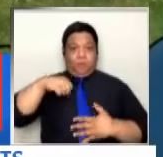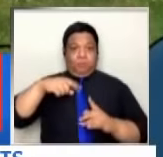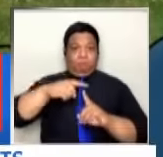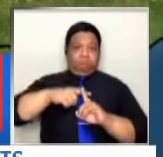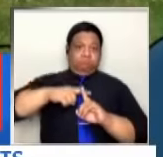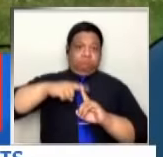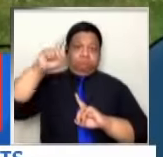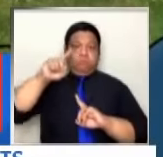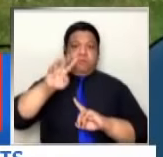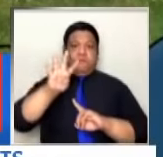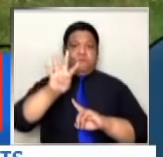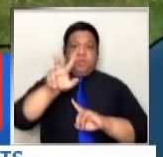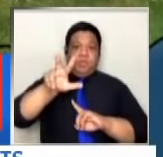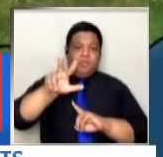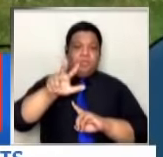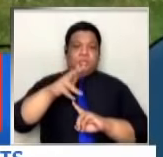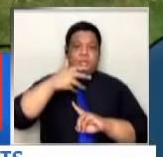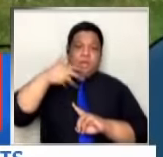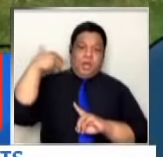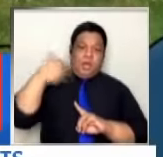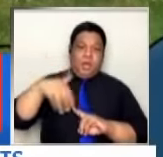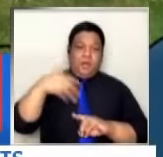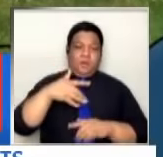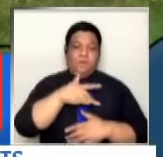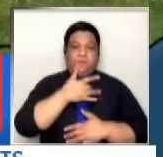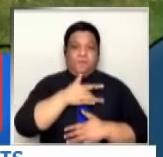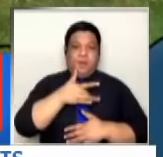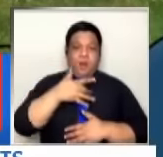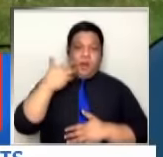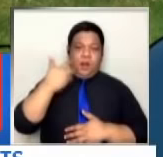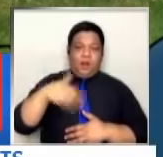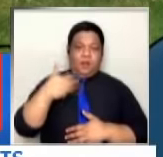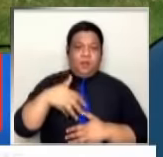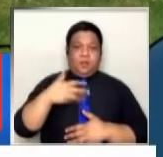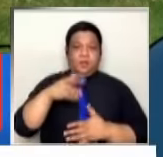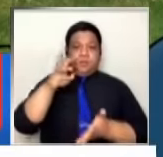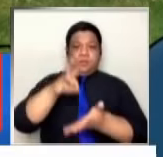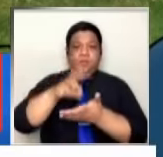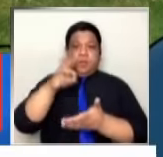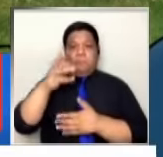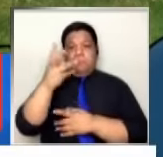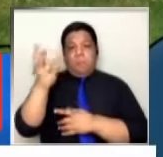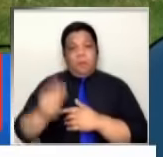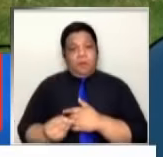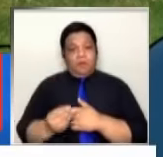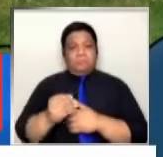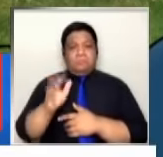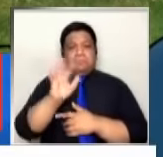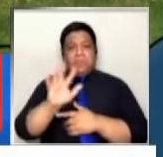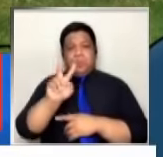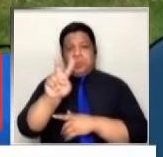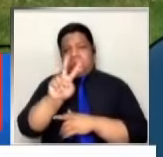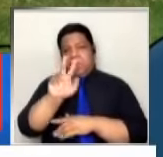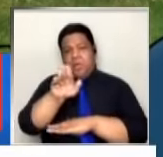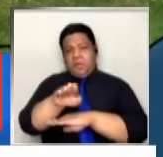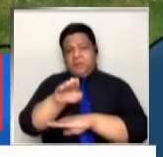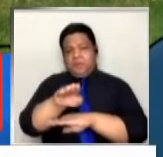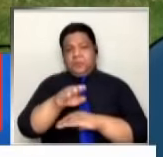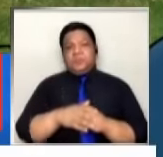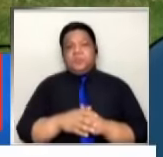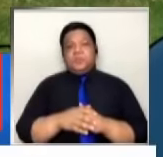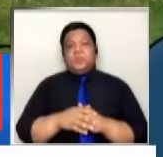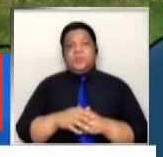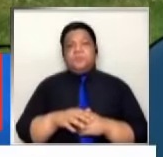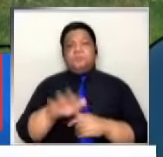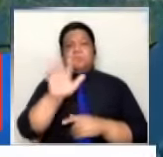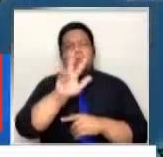degrees Celsius ang init factor o yung damang init dyan sa may Ambulong, Batangas, mga bandang alas 2 ang hapon po yan. Bandang alas 2 nila ang